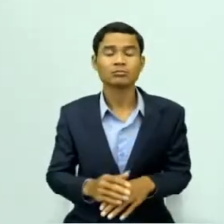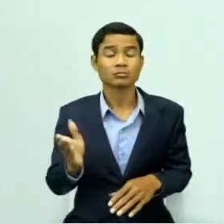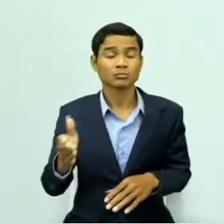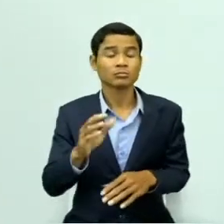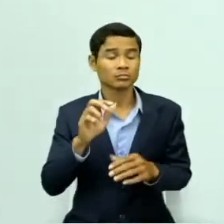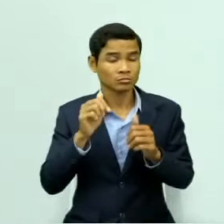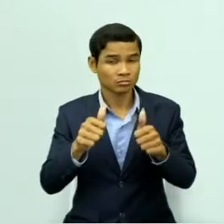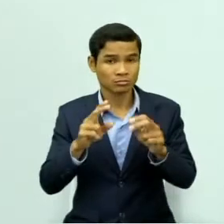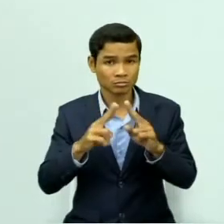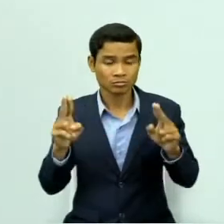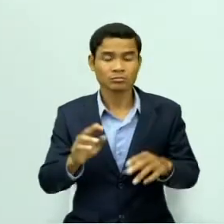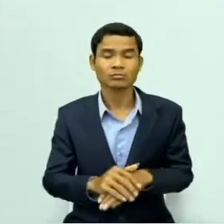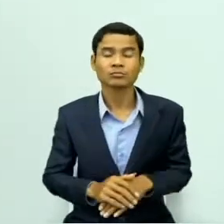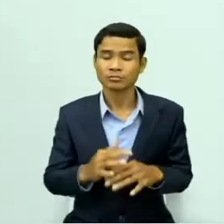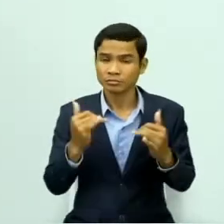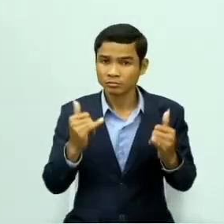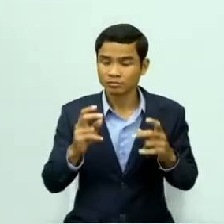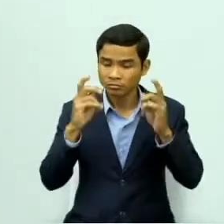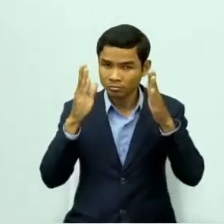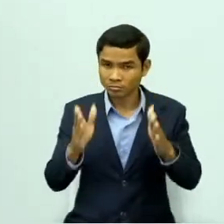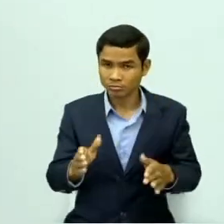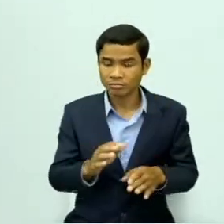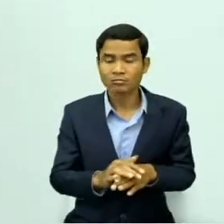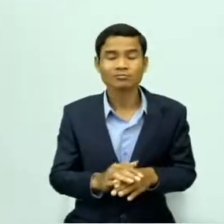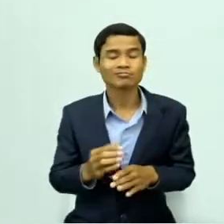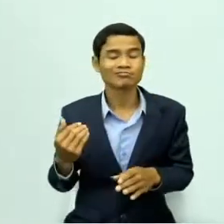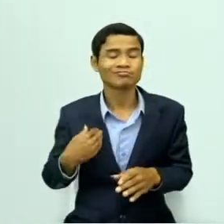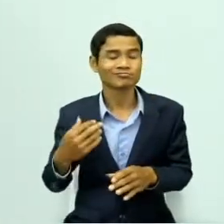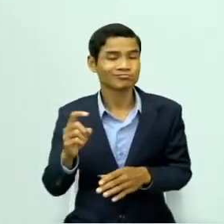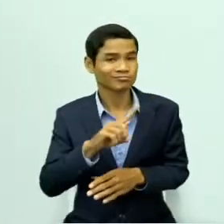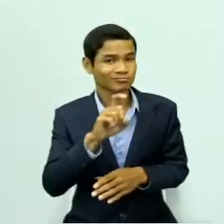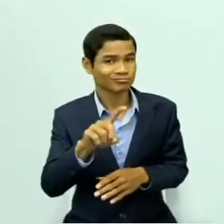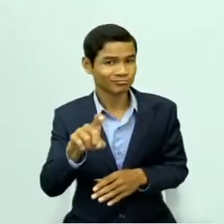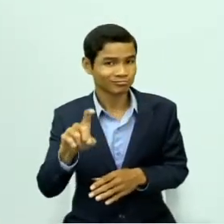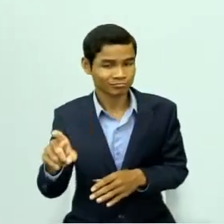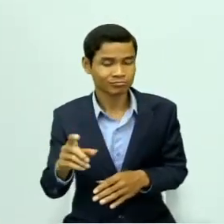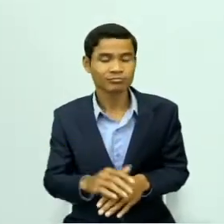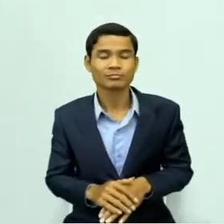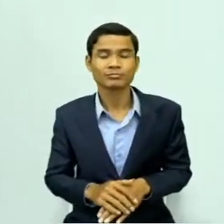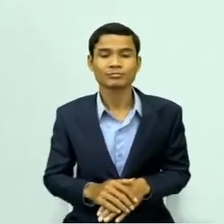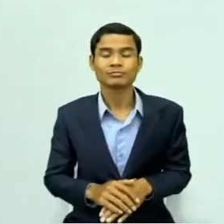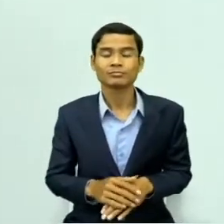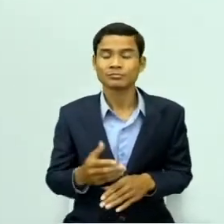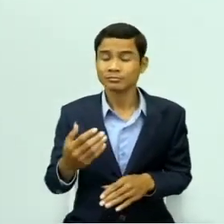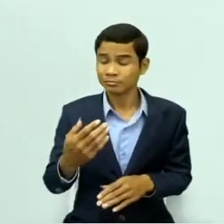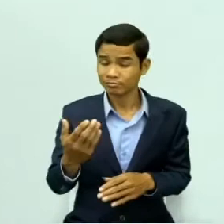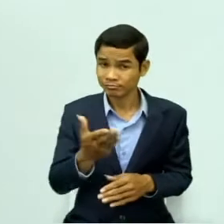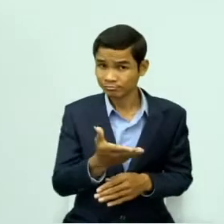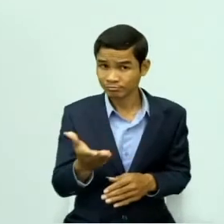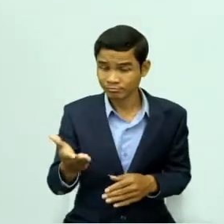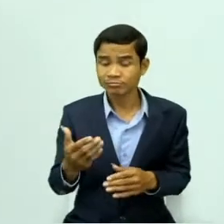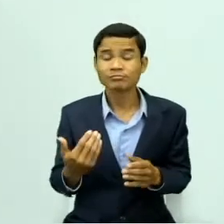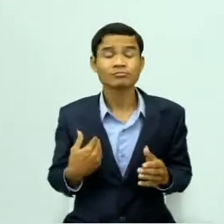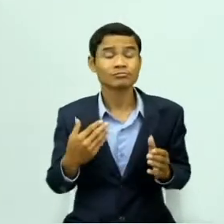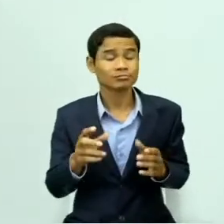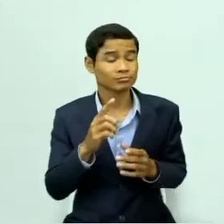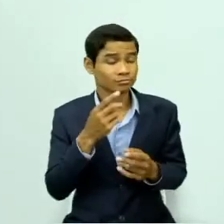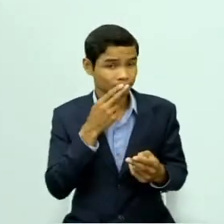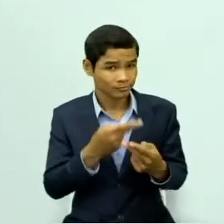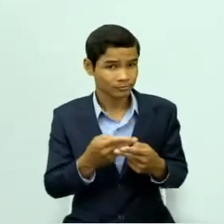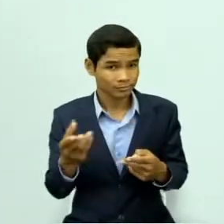Chà lọ nạ con. Ai lời nhạc rú miễn xin nua sô đá con á. Con tìm khuôn chà lời xin nua tình ọc